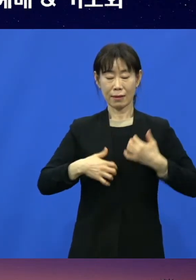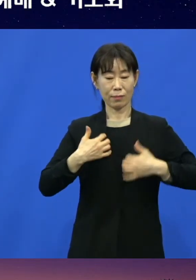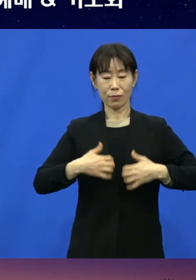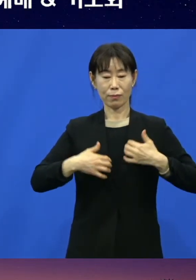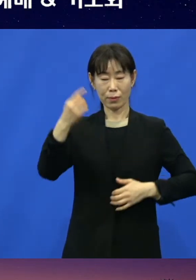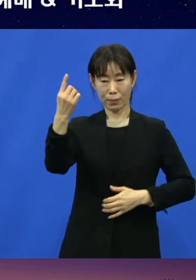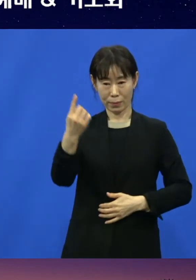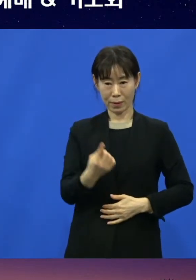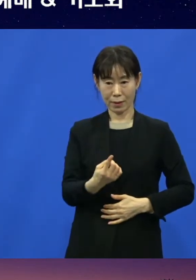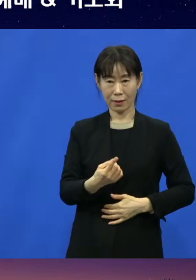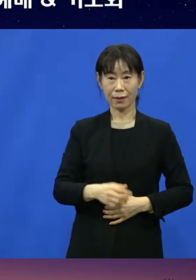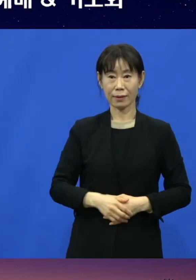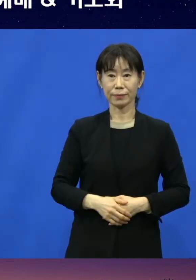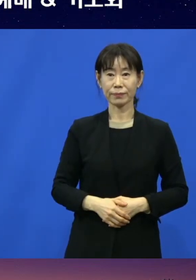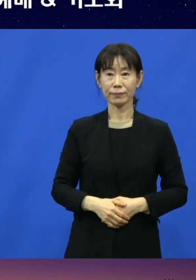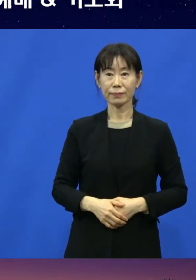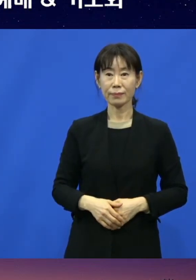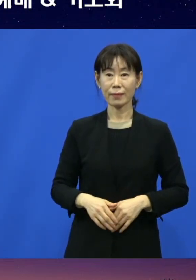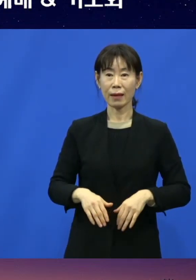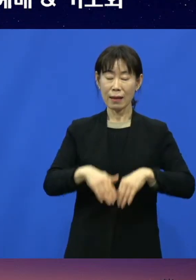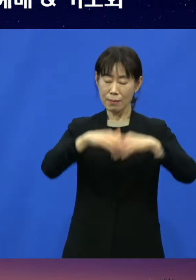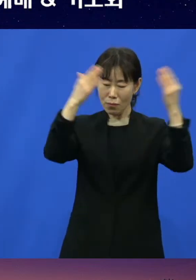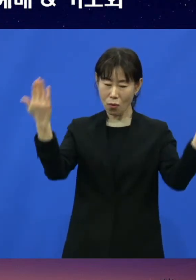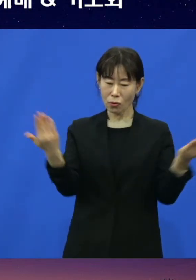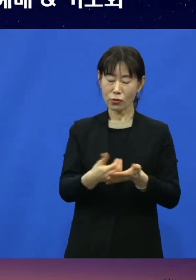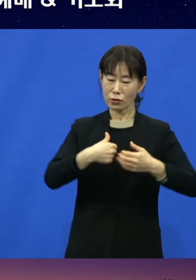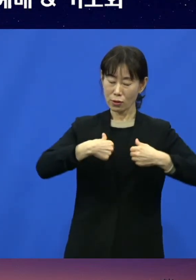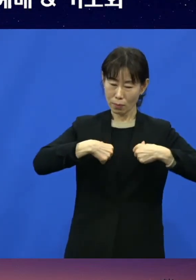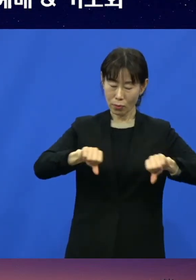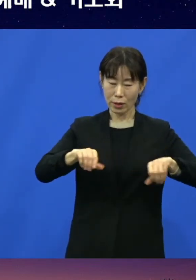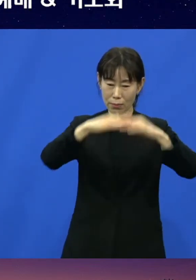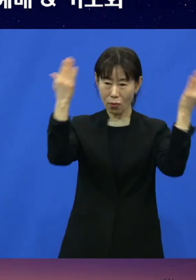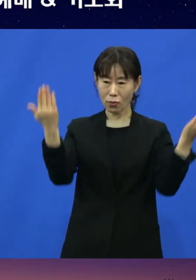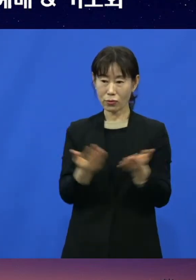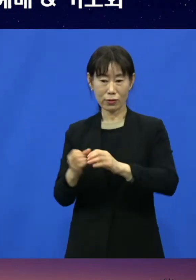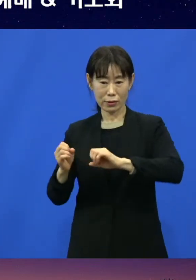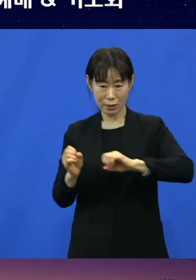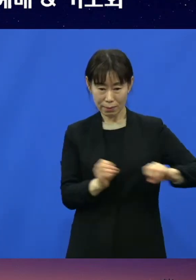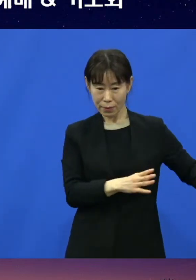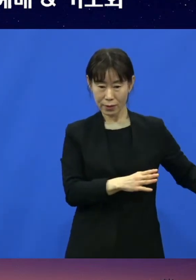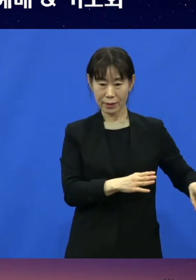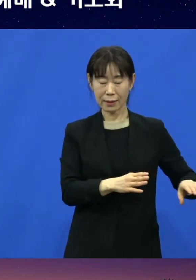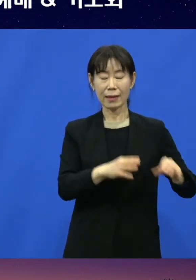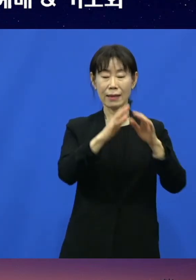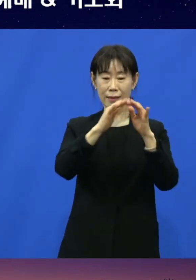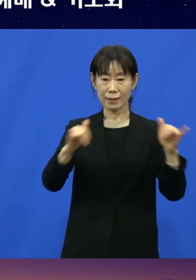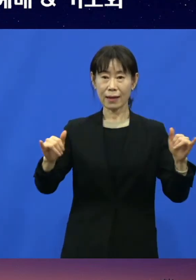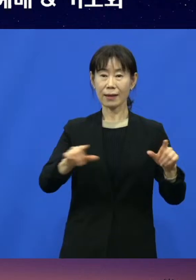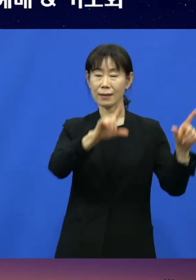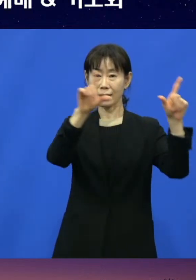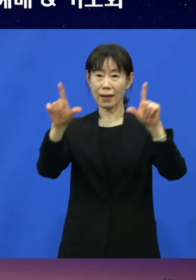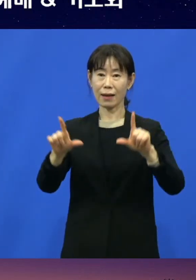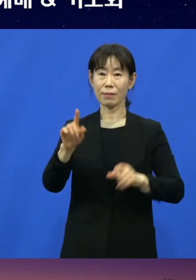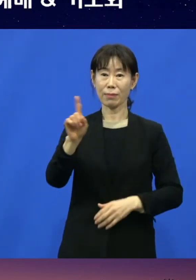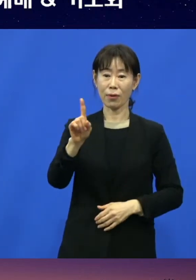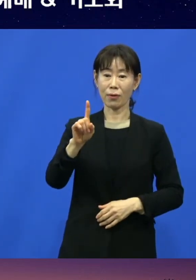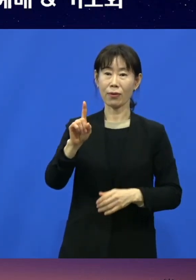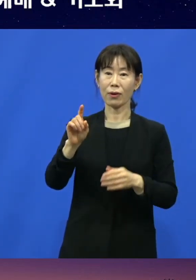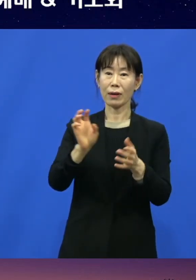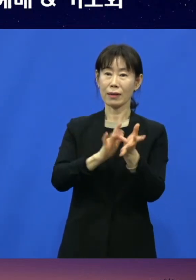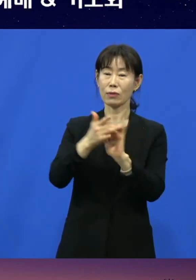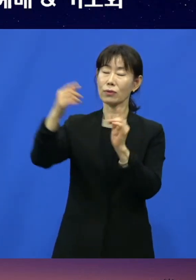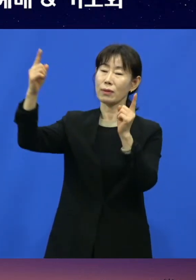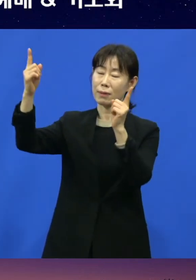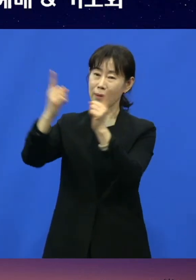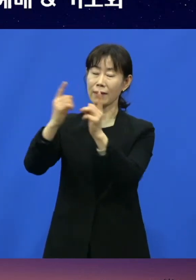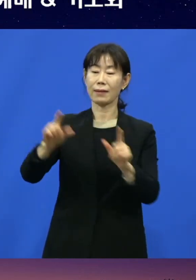그 모든 걸 다 팔아 밭을 샀고 그 보화를 가지고 있는 자의 삶이 여러분 절대적 가치를 붙잡고 있는 삶